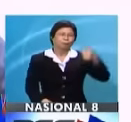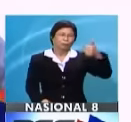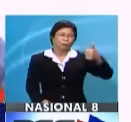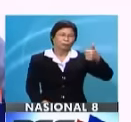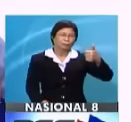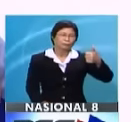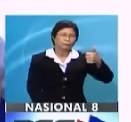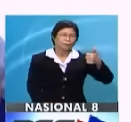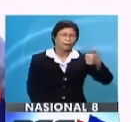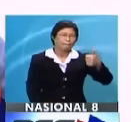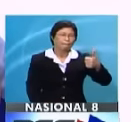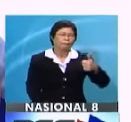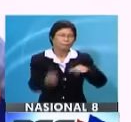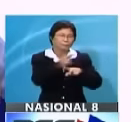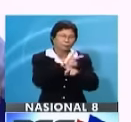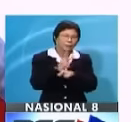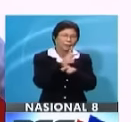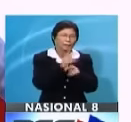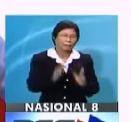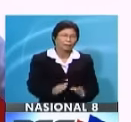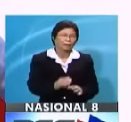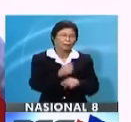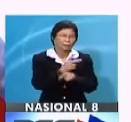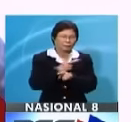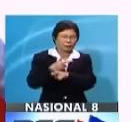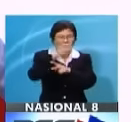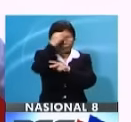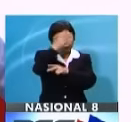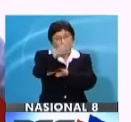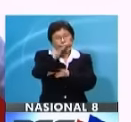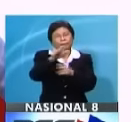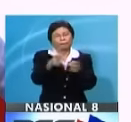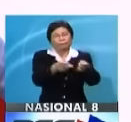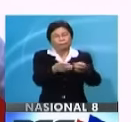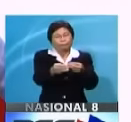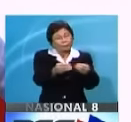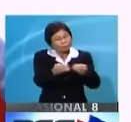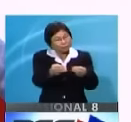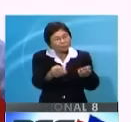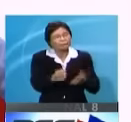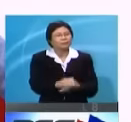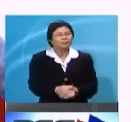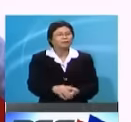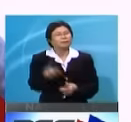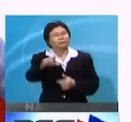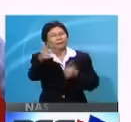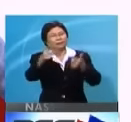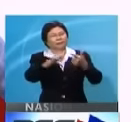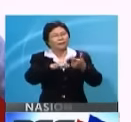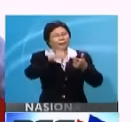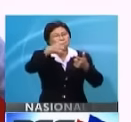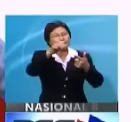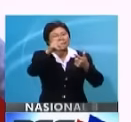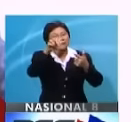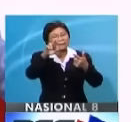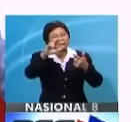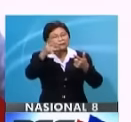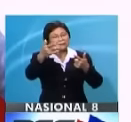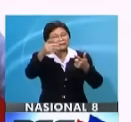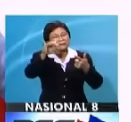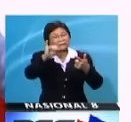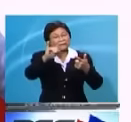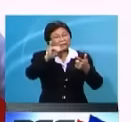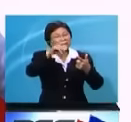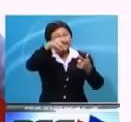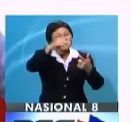Dr. Shamra, who take care of information management portal and all those things. And the other one is Peter Chi. Peter Chi is supposed